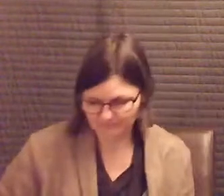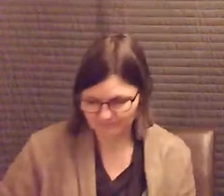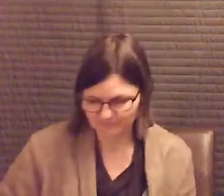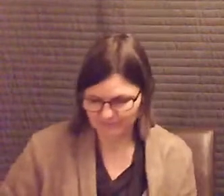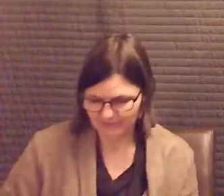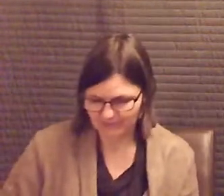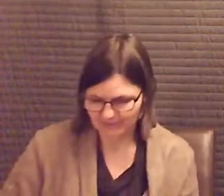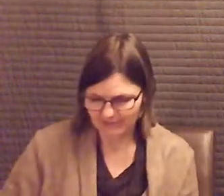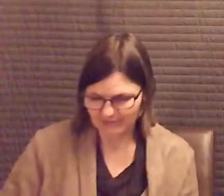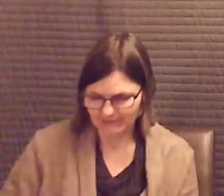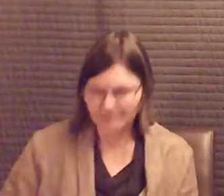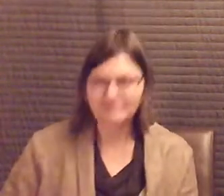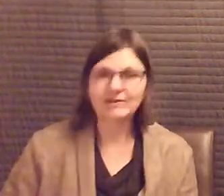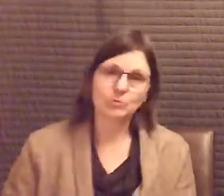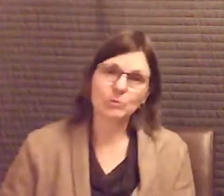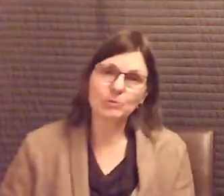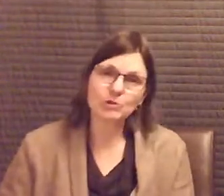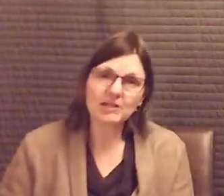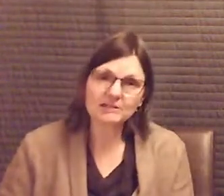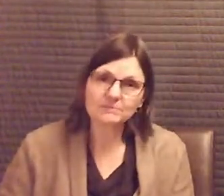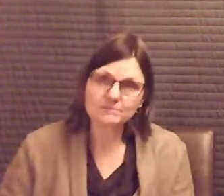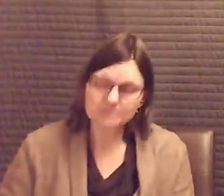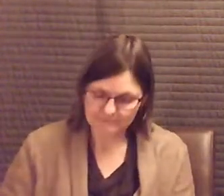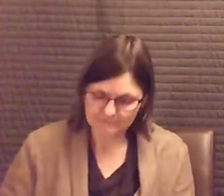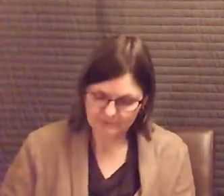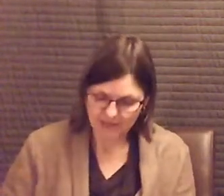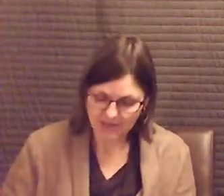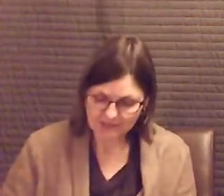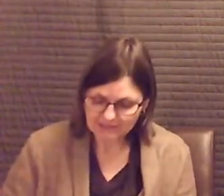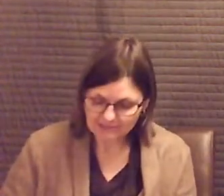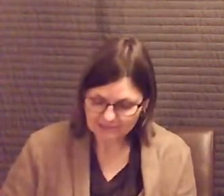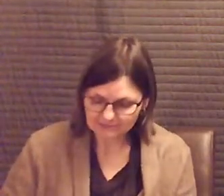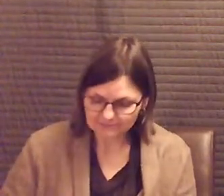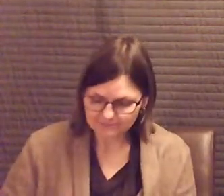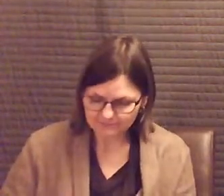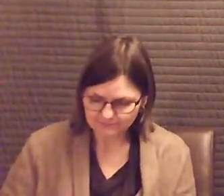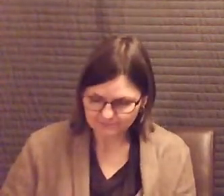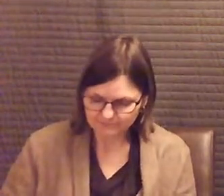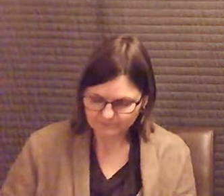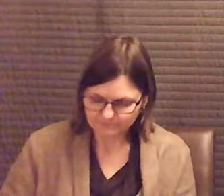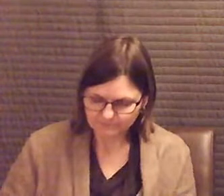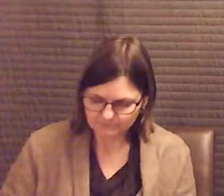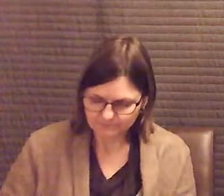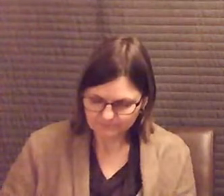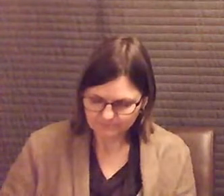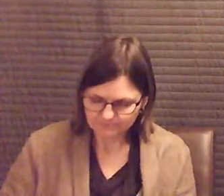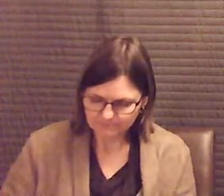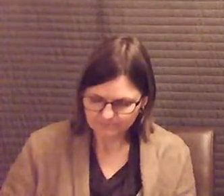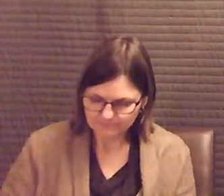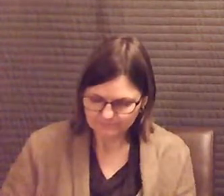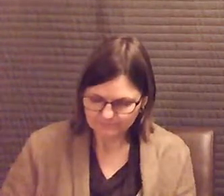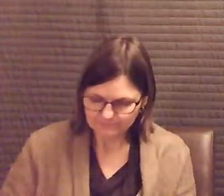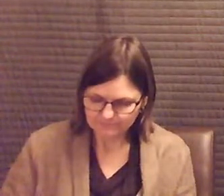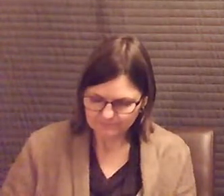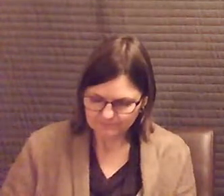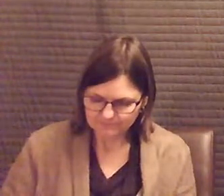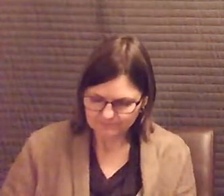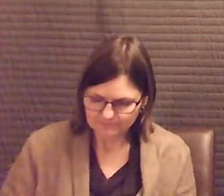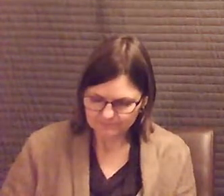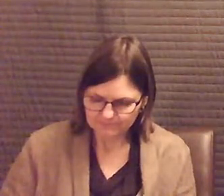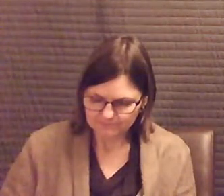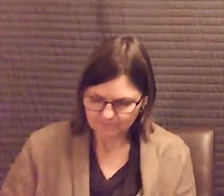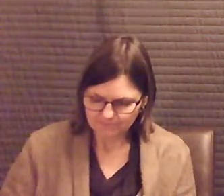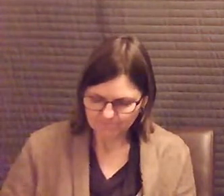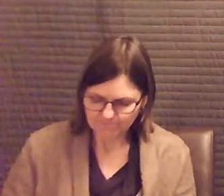van wide and why jullie hebben waarom gebeurde na voor studie achter net we de 7 waar zeer de profeet mijn biedt onthullen wie spreekt